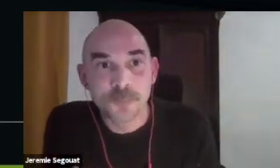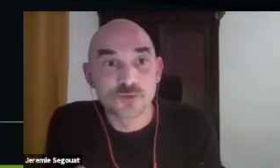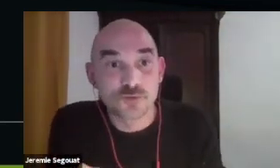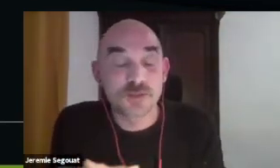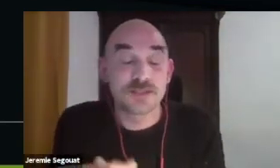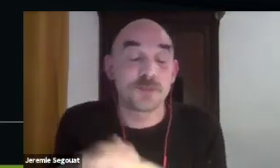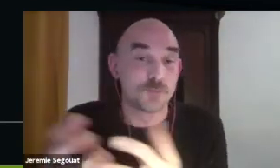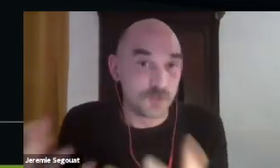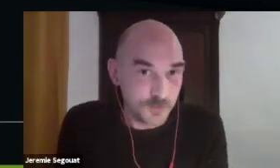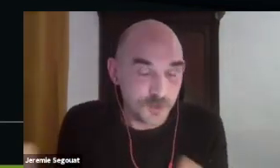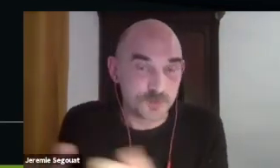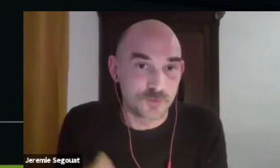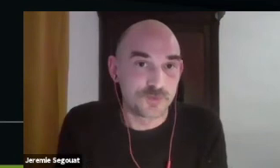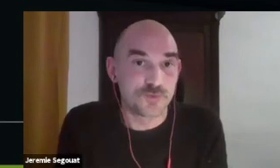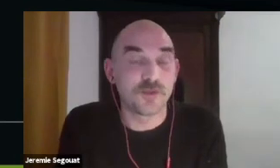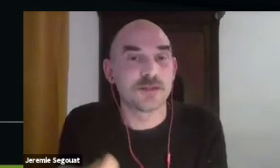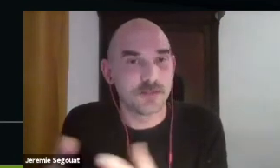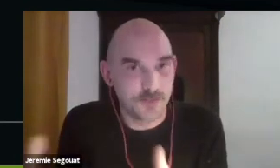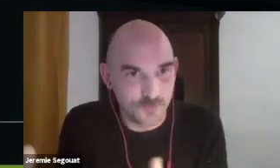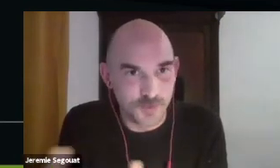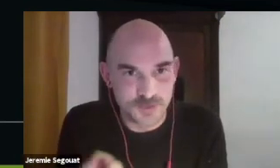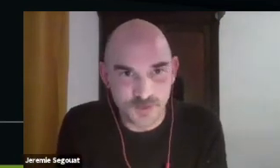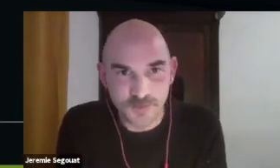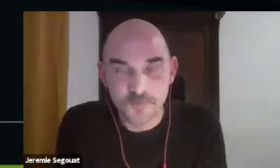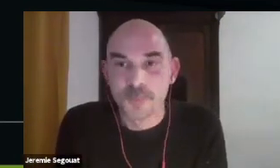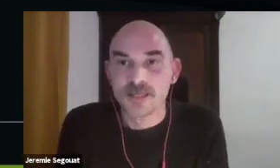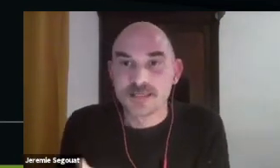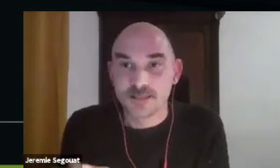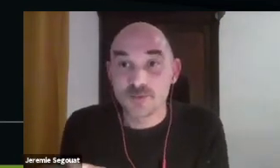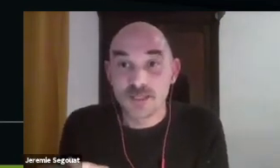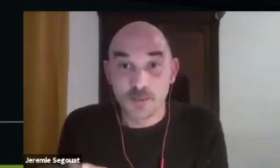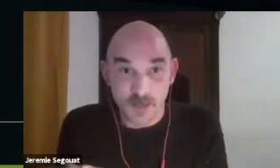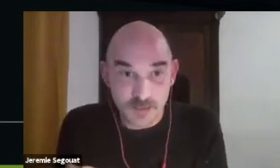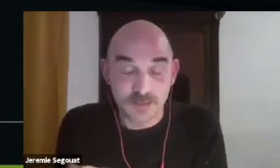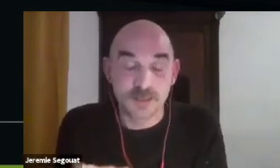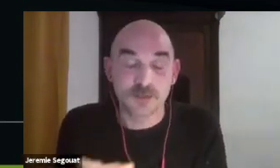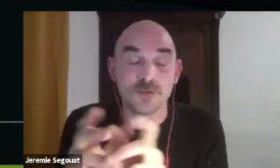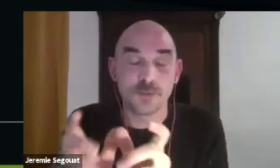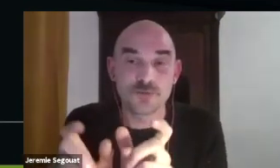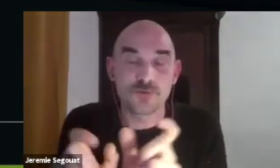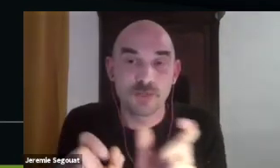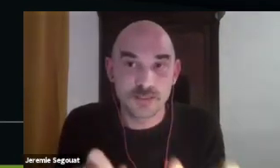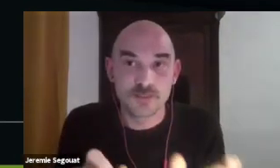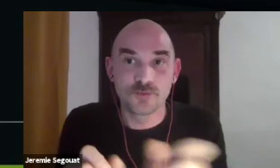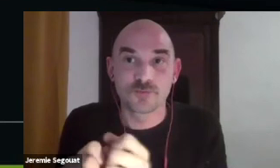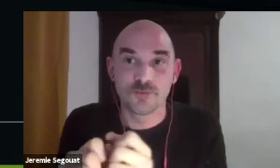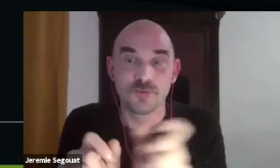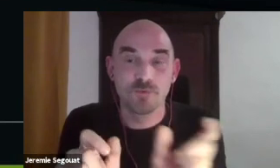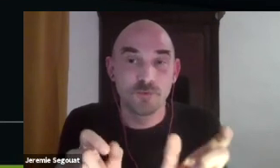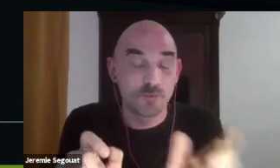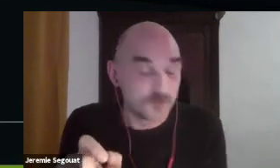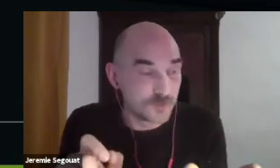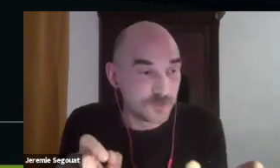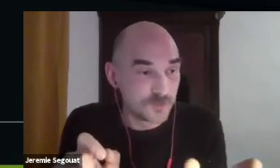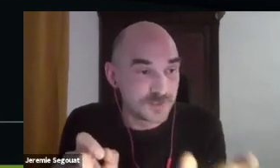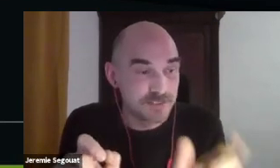ce sont des espaces multiples comme je viens d'essayer de vous le présenter c'est un handicap rare c'est-à-dire que ce n'est pas juste une addition de